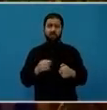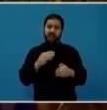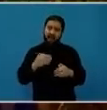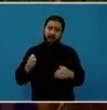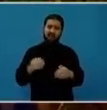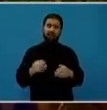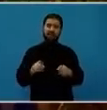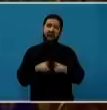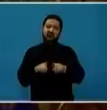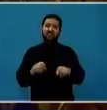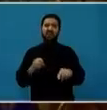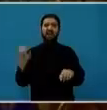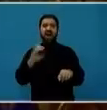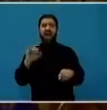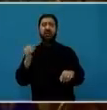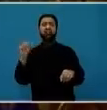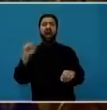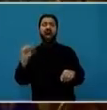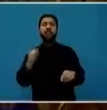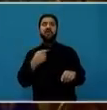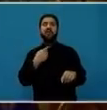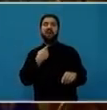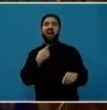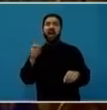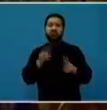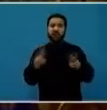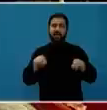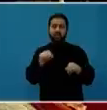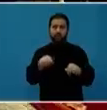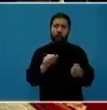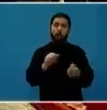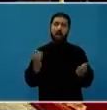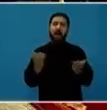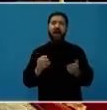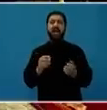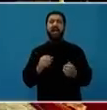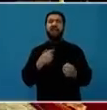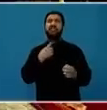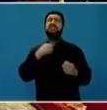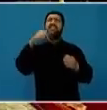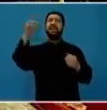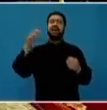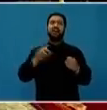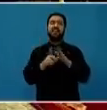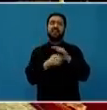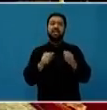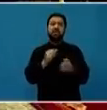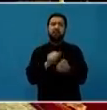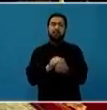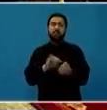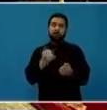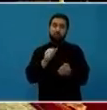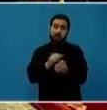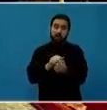Abel, glasul sângelui fratelui tău care strigă din pământ. Deci și pământul ajunge să strige către cer. Mă gândesc